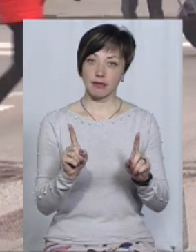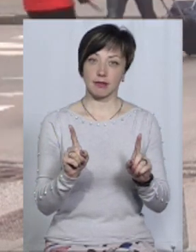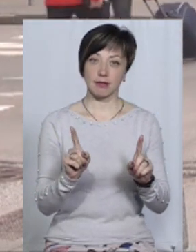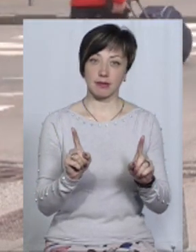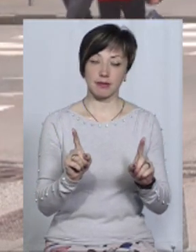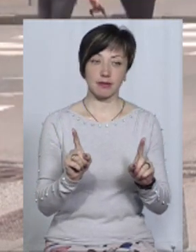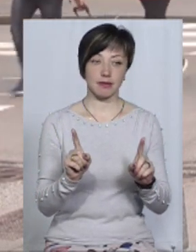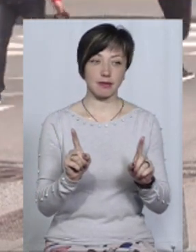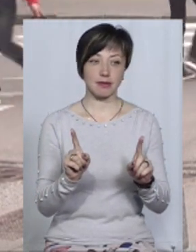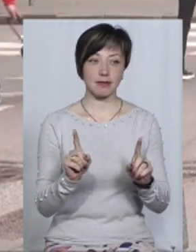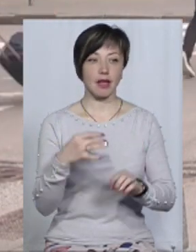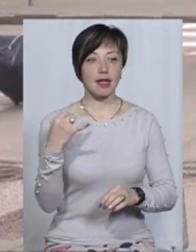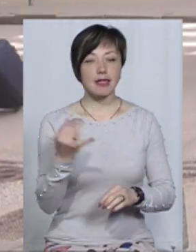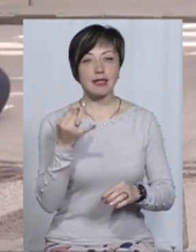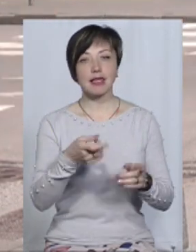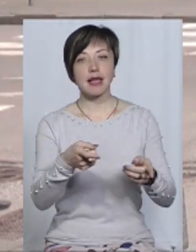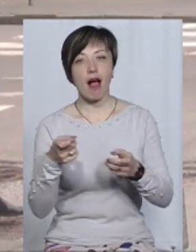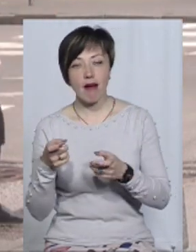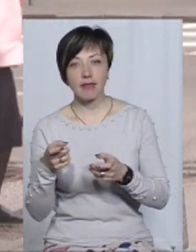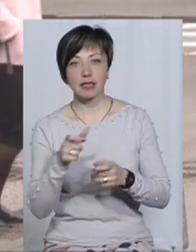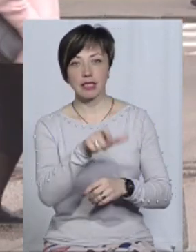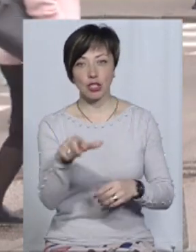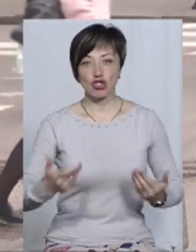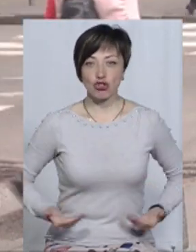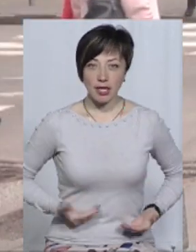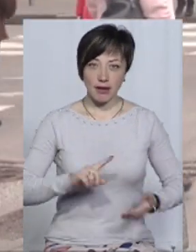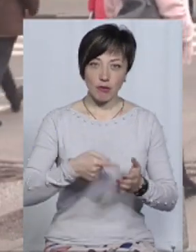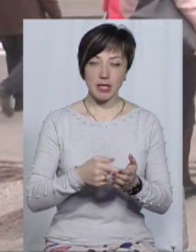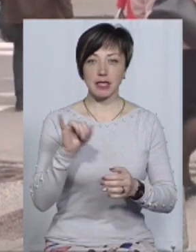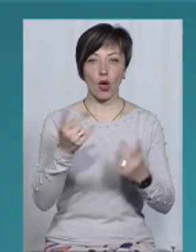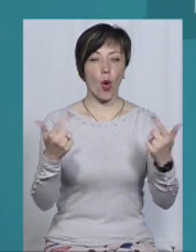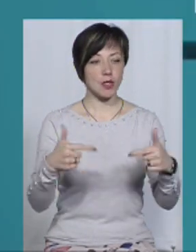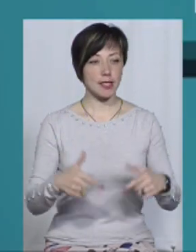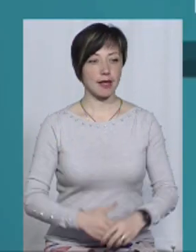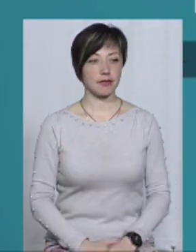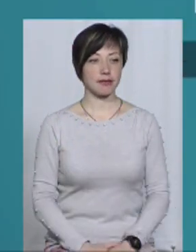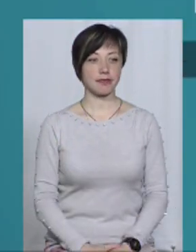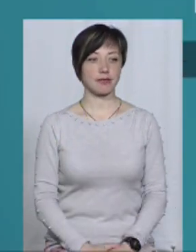якось зацікавити і жителів міста, і гостей.